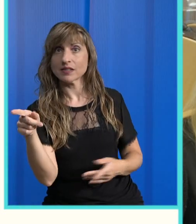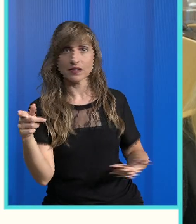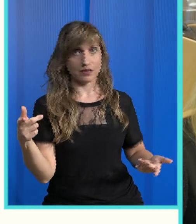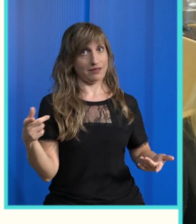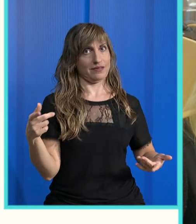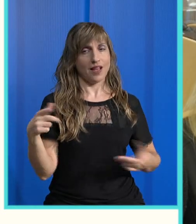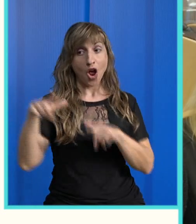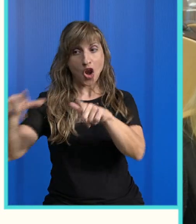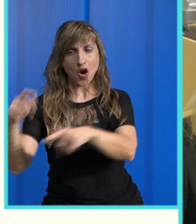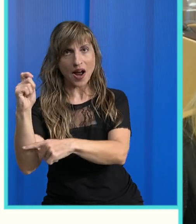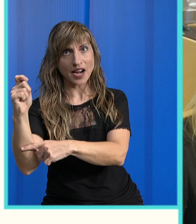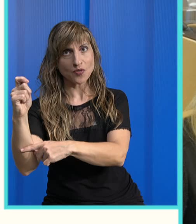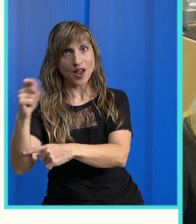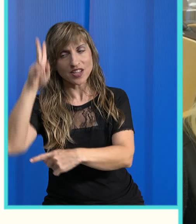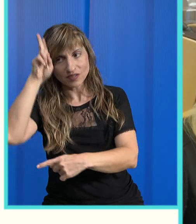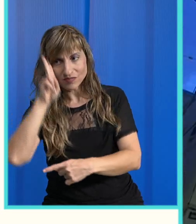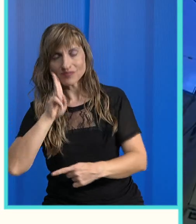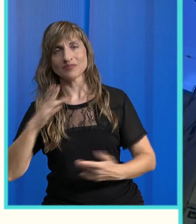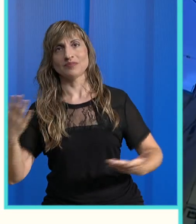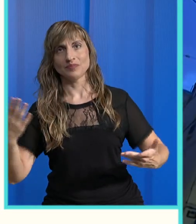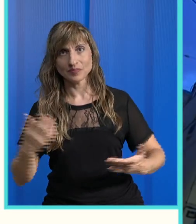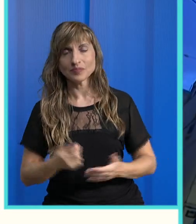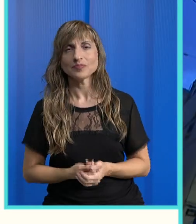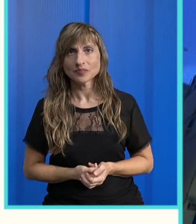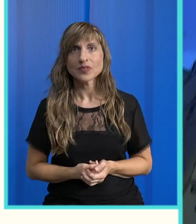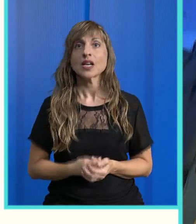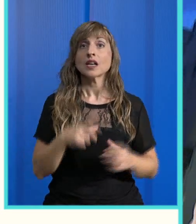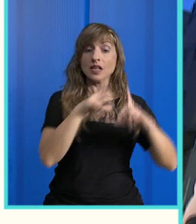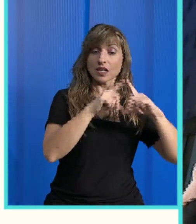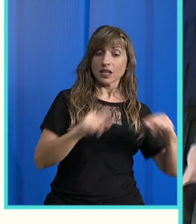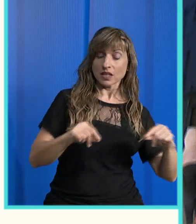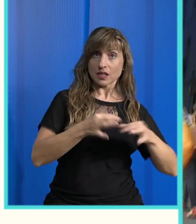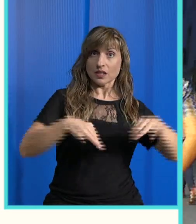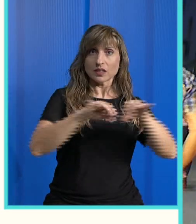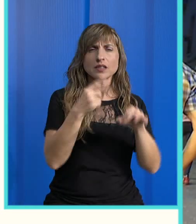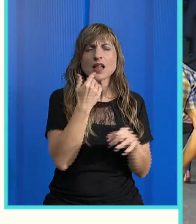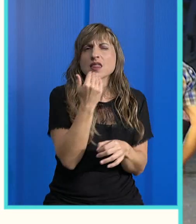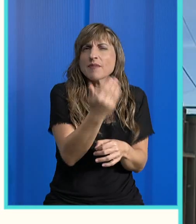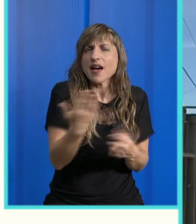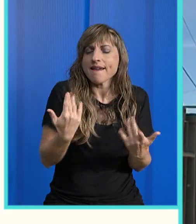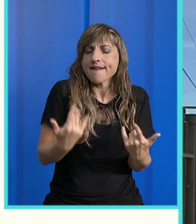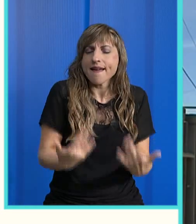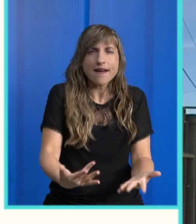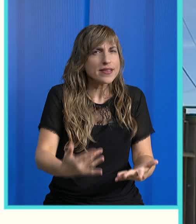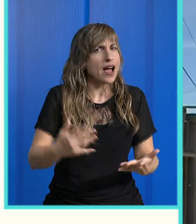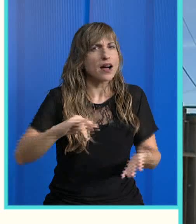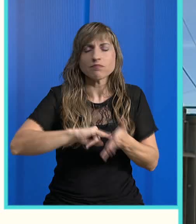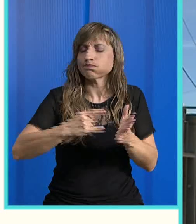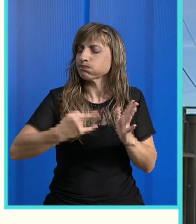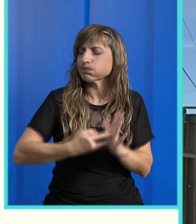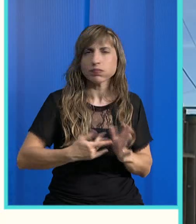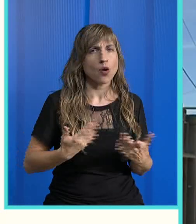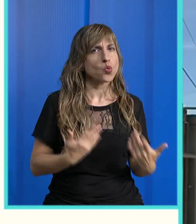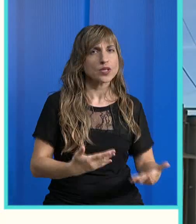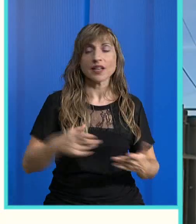local d'assaig té Granollers, és una anomalia. republicans i comuns han reclamat mesures urgents i provisionals fins que no es rehabiliti l'antiga